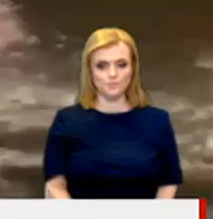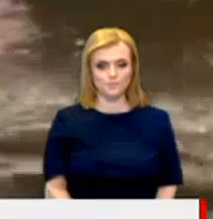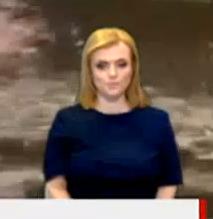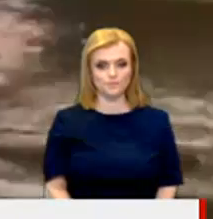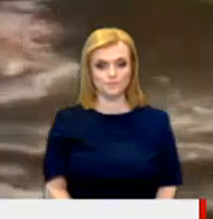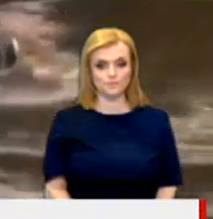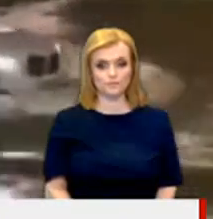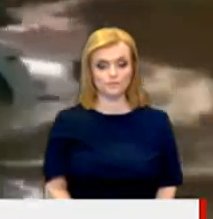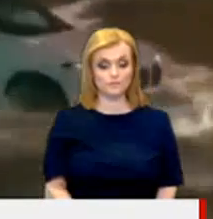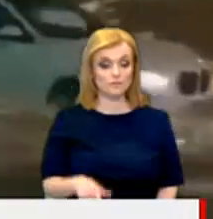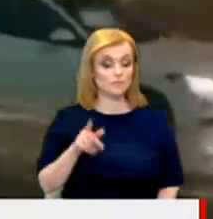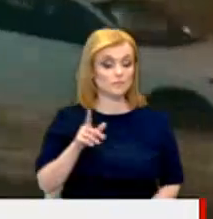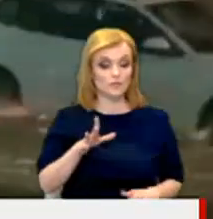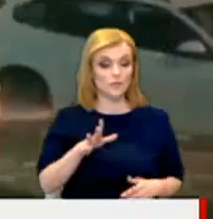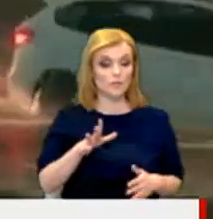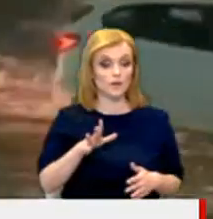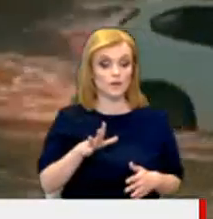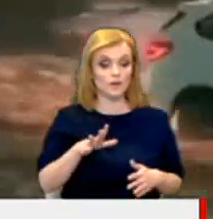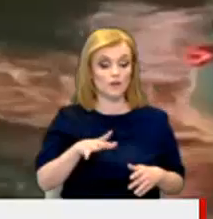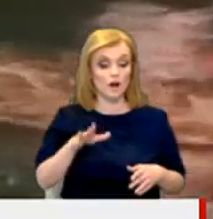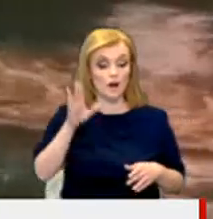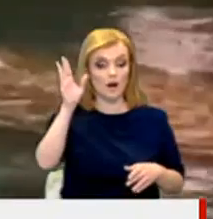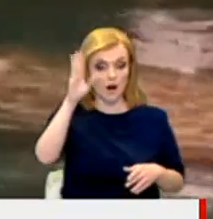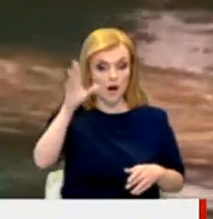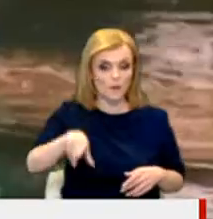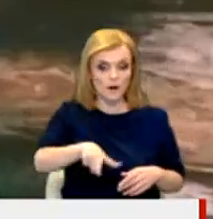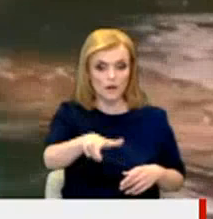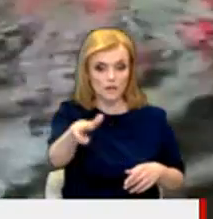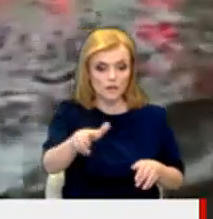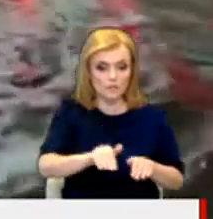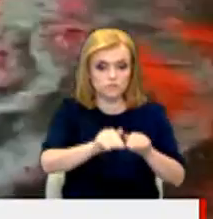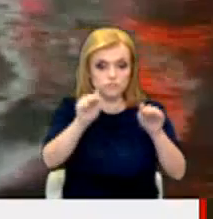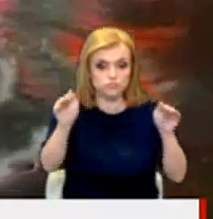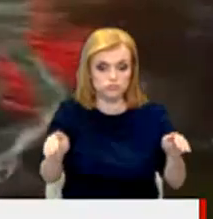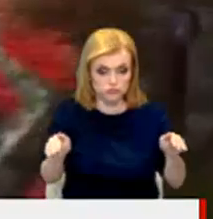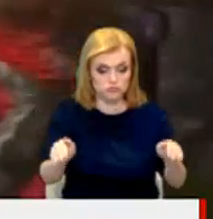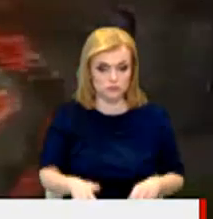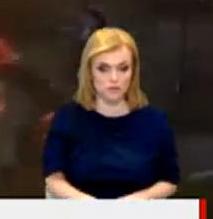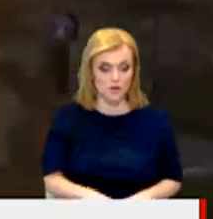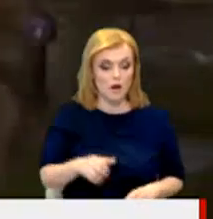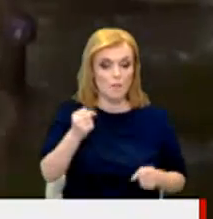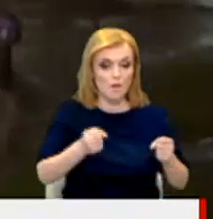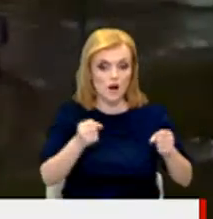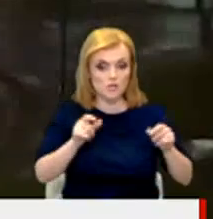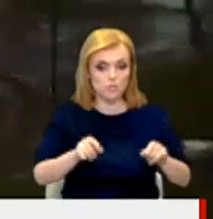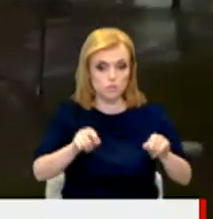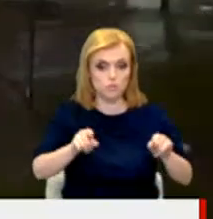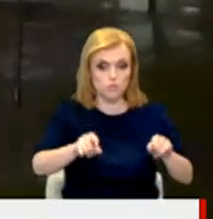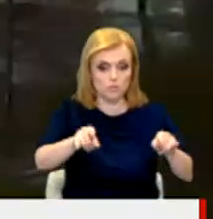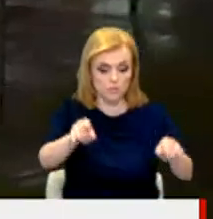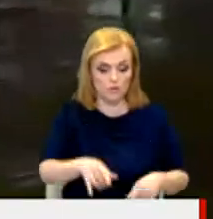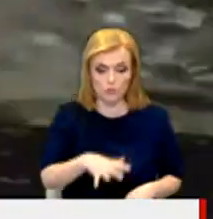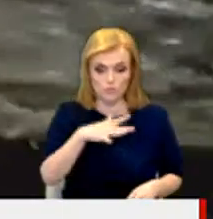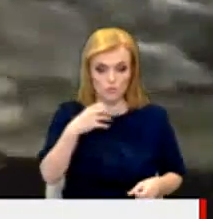În zone extinse a fost declarată stare de urgență după ce râurile învolburate au ieșit din matcă, au mutat de colo-colo mașinile, au smuls arbori